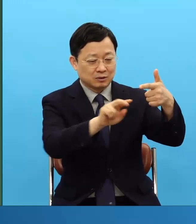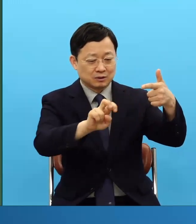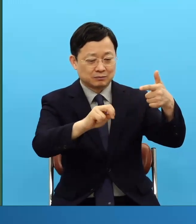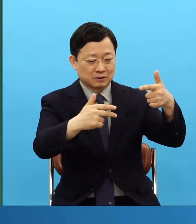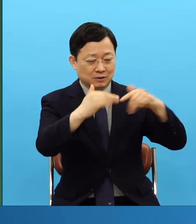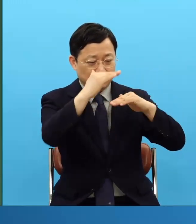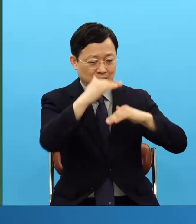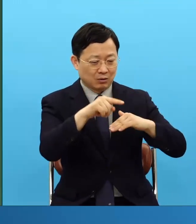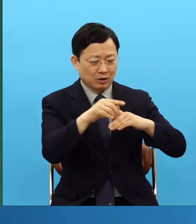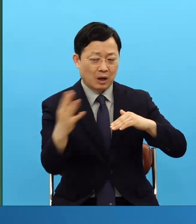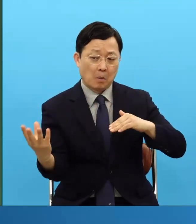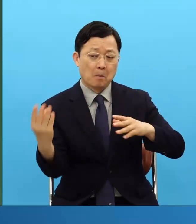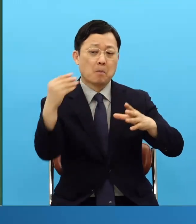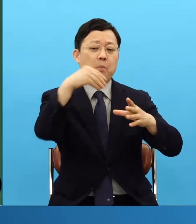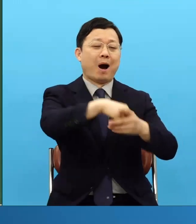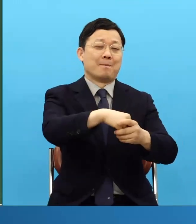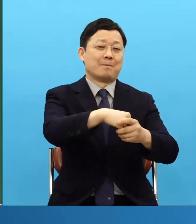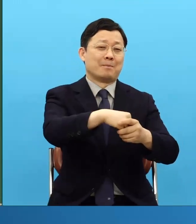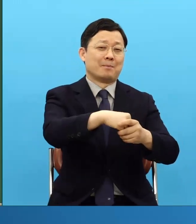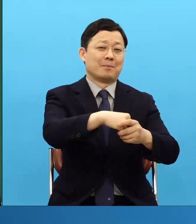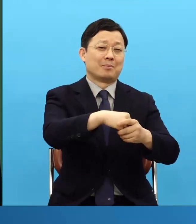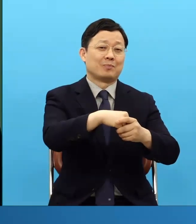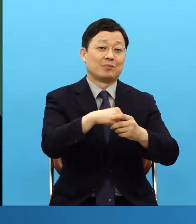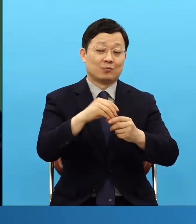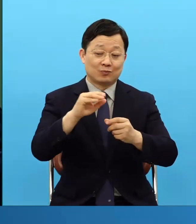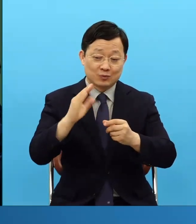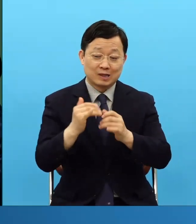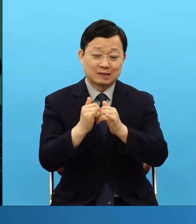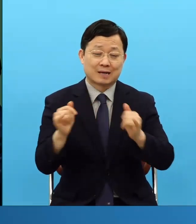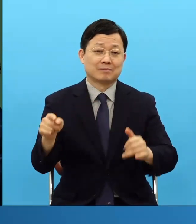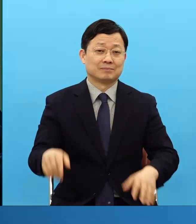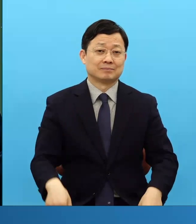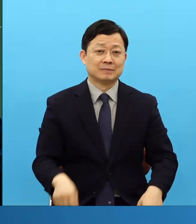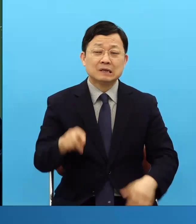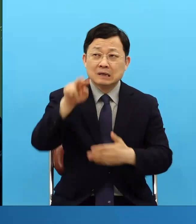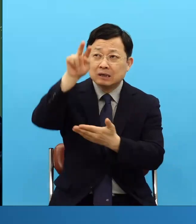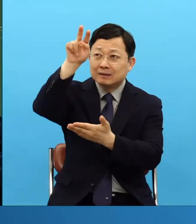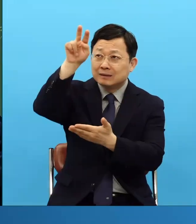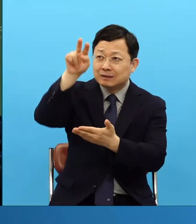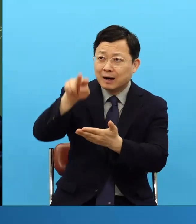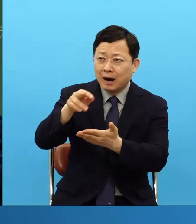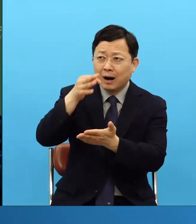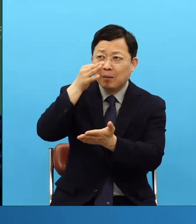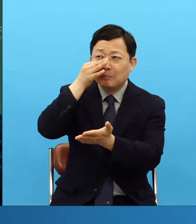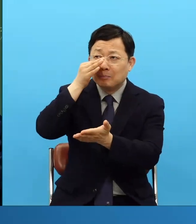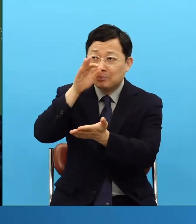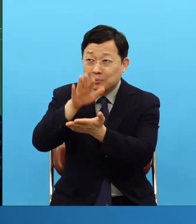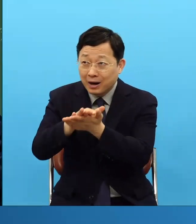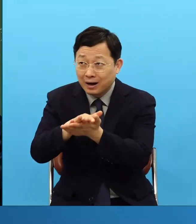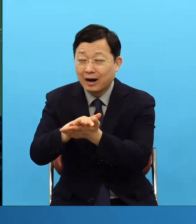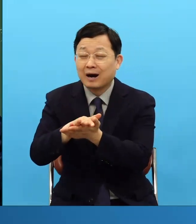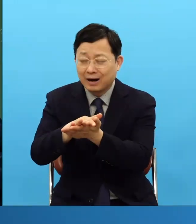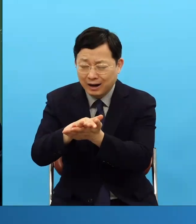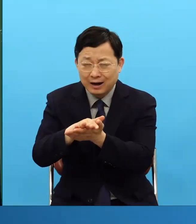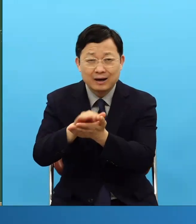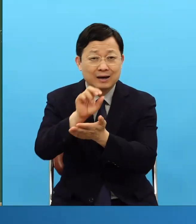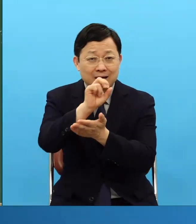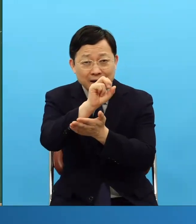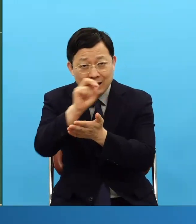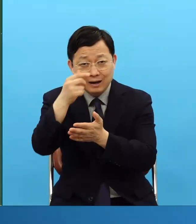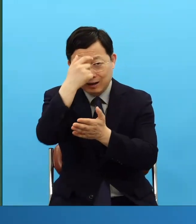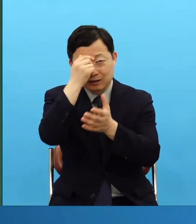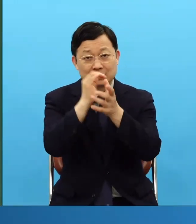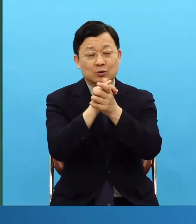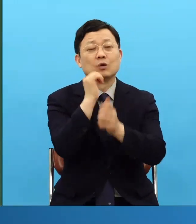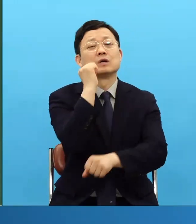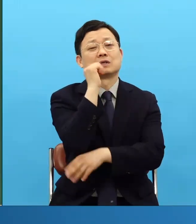these are the 말이에요. people who entered into Romans 16, verse 25 to 27. 이게 보여야 되는 겁니다. You must be able to see this. 그렇죠. Isn't that so? 내